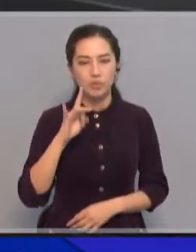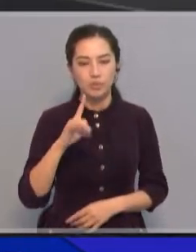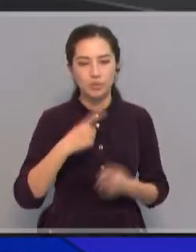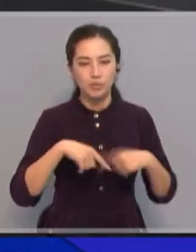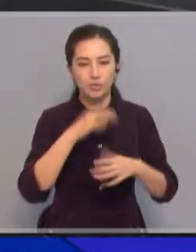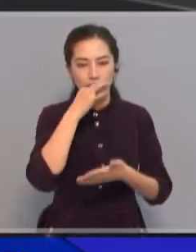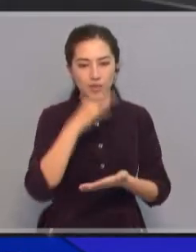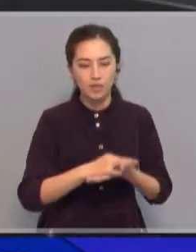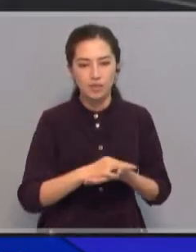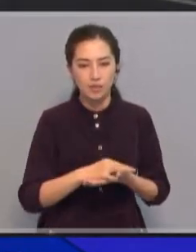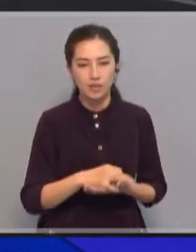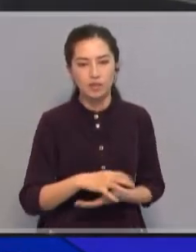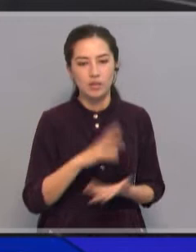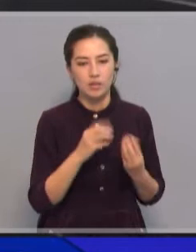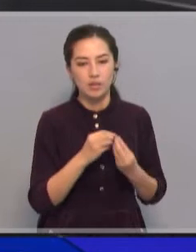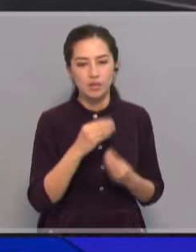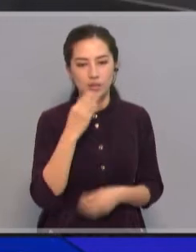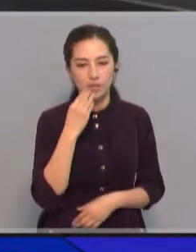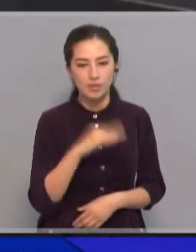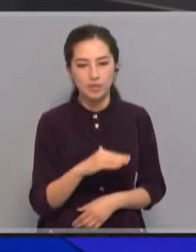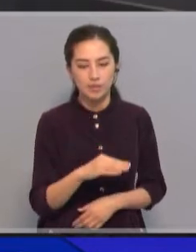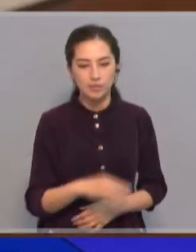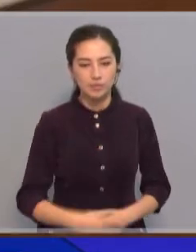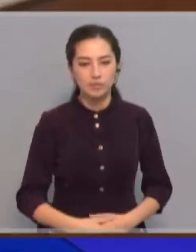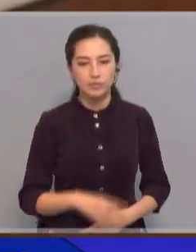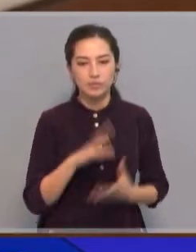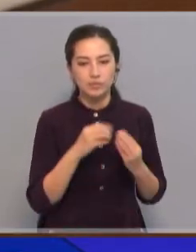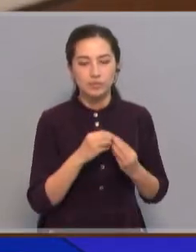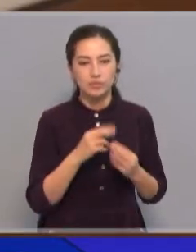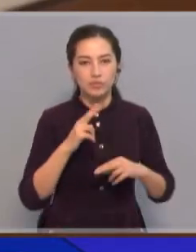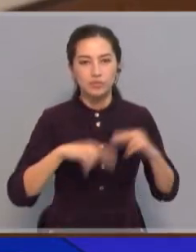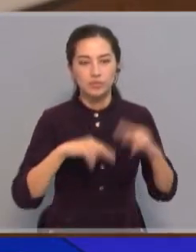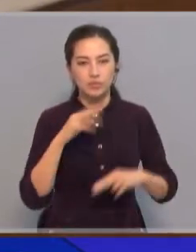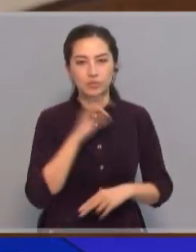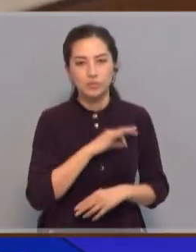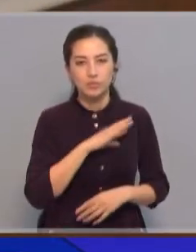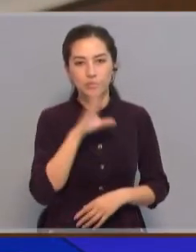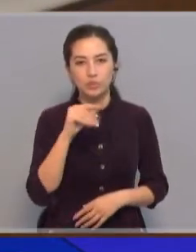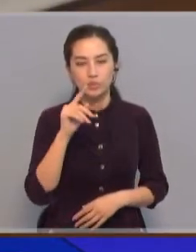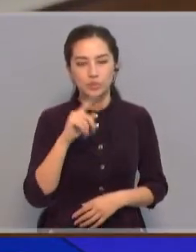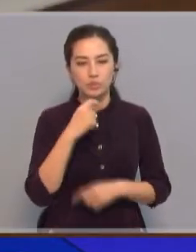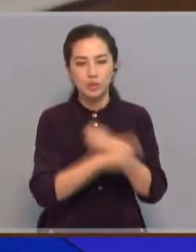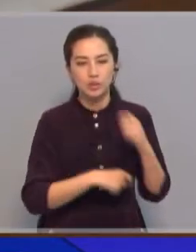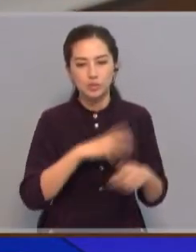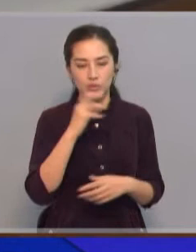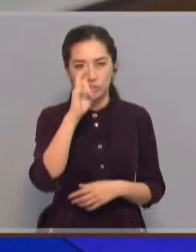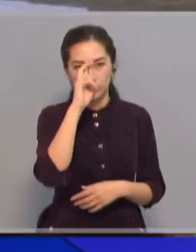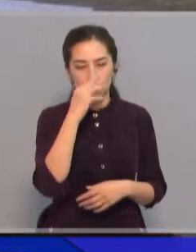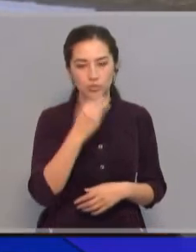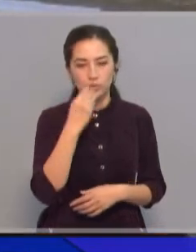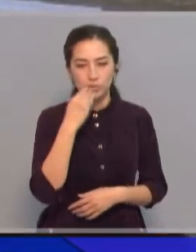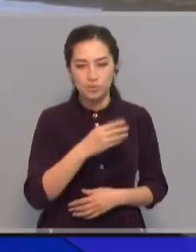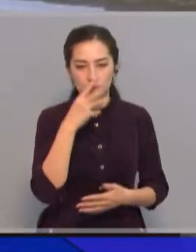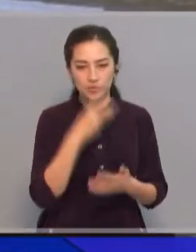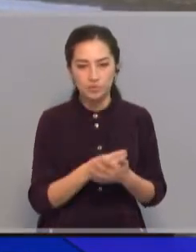шектеулі серіктестігі нысан сапасына кепілдік беріп отыр. Өйткені құрылысқа қолданылған әрбір материал отандық өнім. Оған